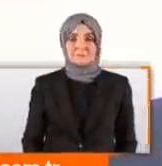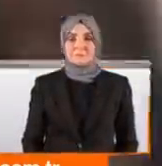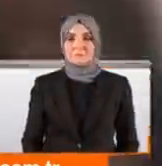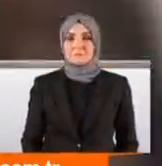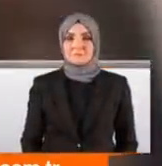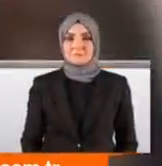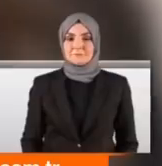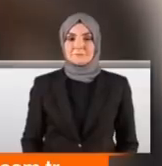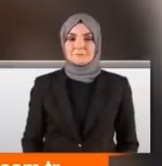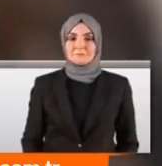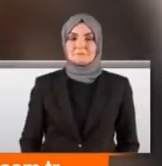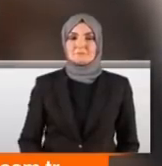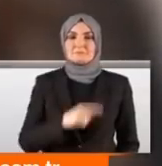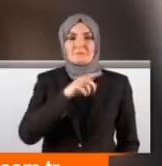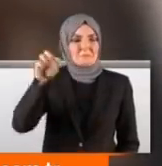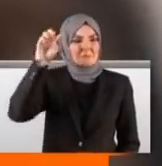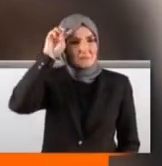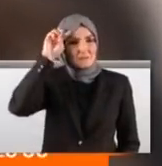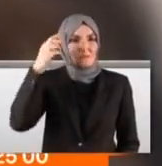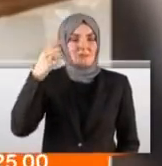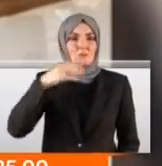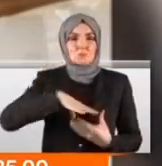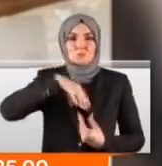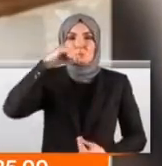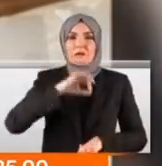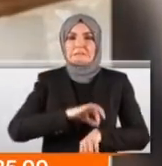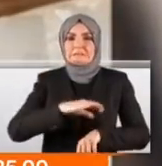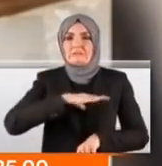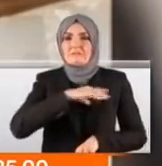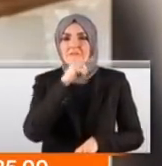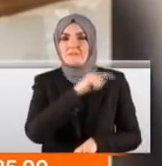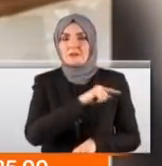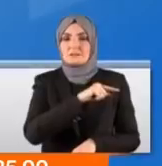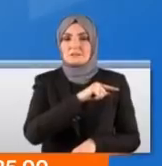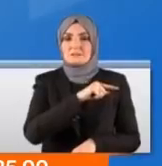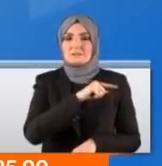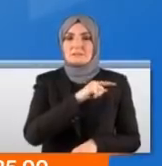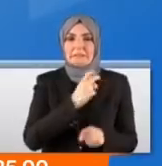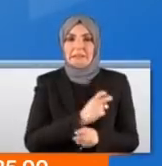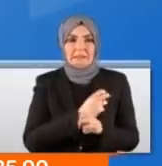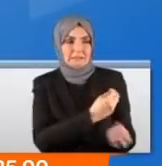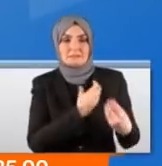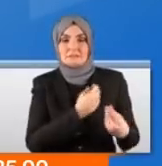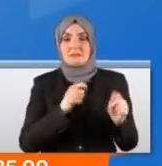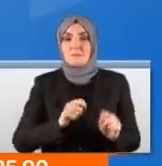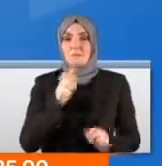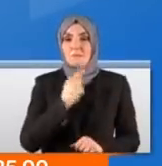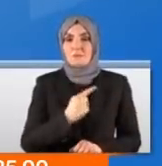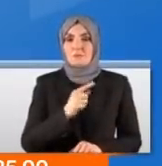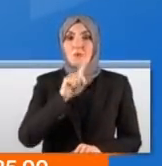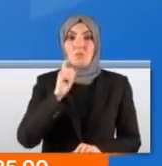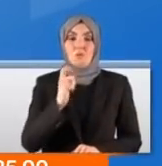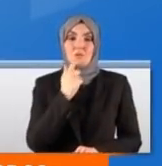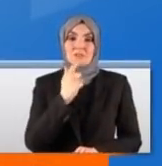ve saplantılı ruh hastası bir kişi tarafından tehdit taciz mesajları alıyorum 19 yaşındaki üniversite öğrencisi